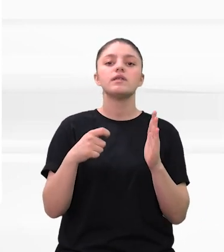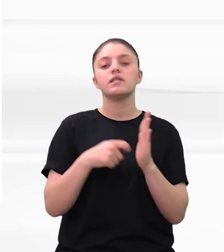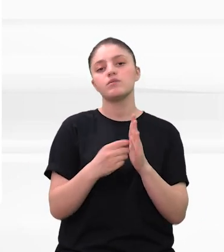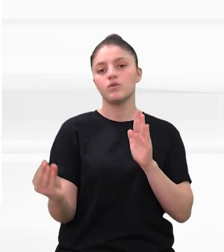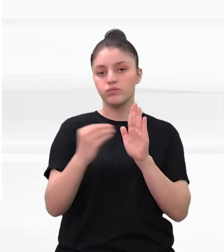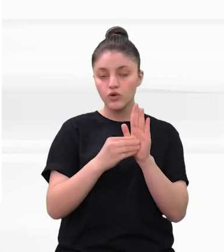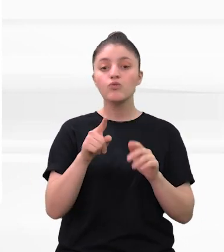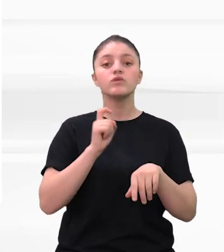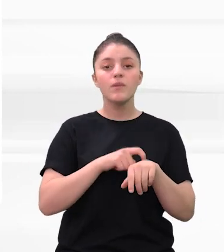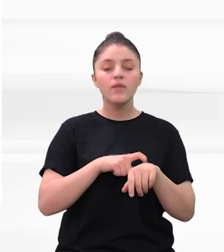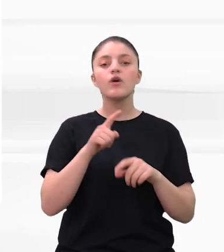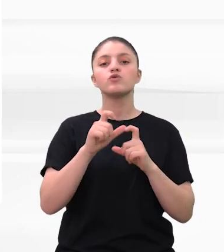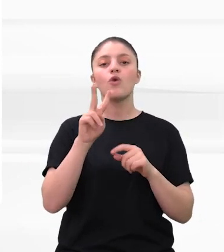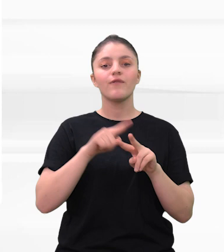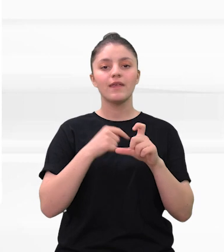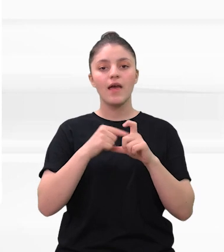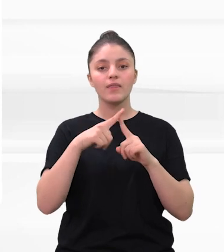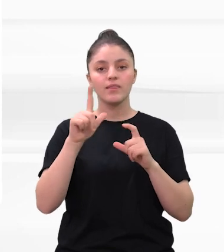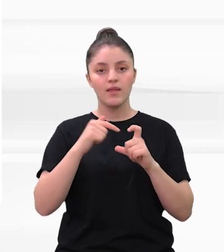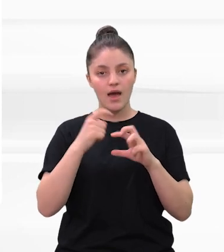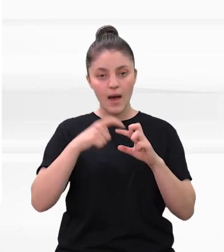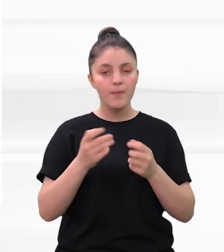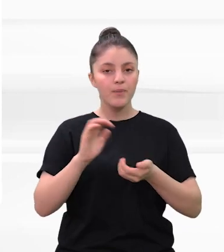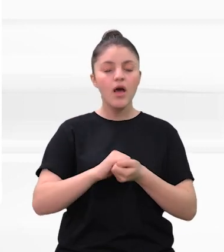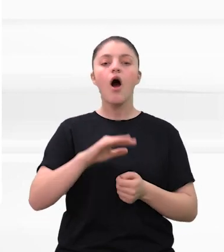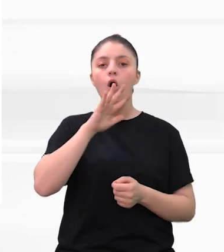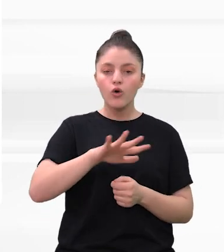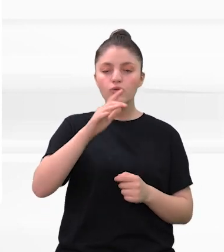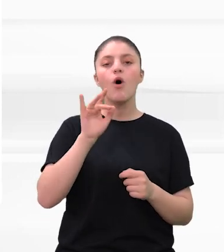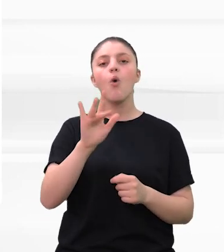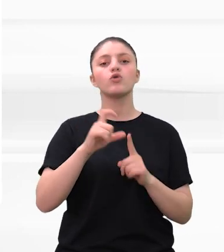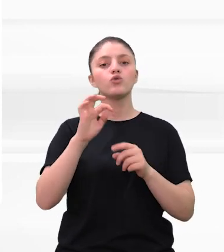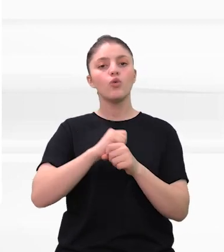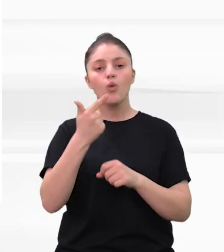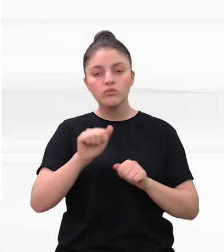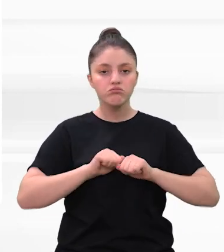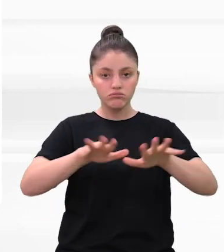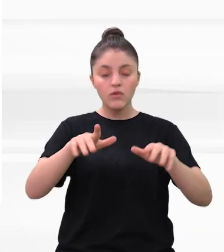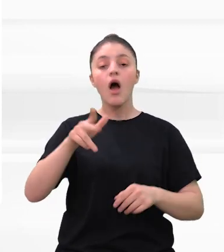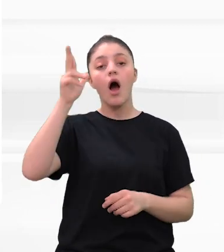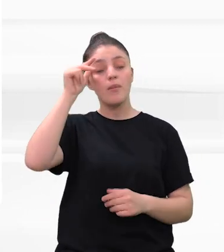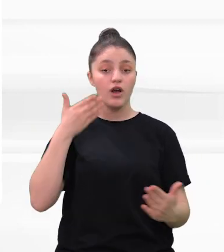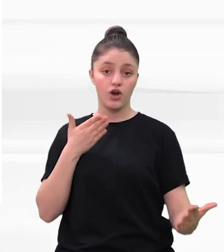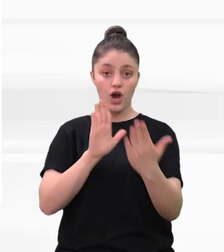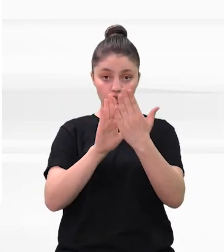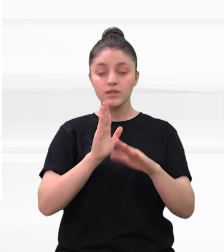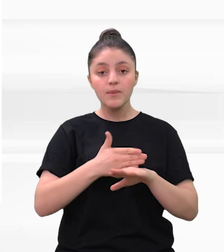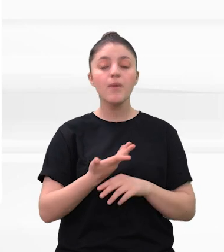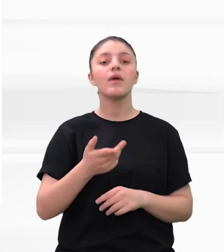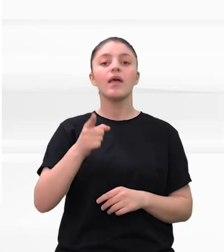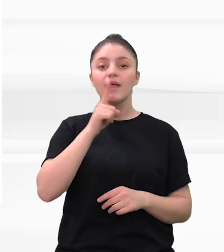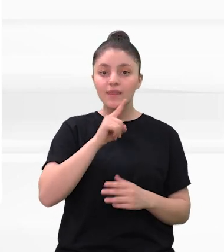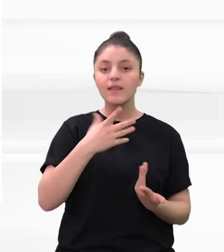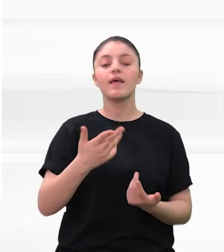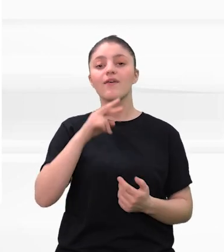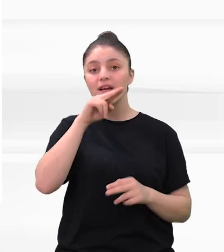bu dönemde Sovyetler Birliği özellikle Avrupa'da ortalama yayın politikası izlemiş bu post ile karşılanmakta karşı durmuştur Çünkü artık İngiltere Fransa